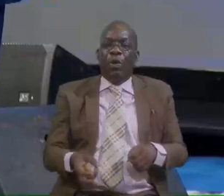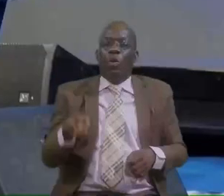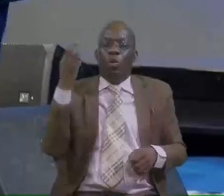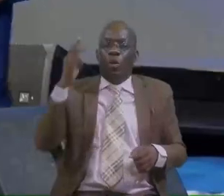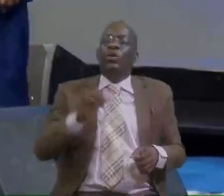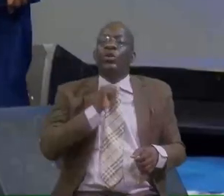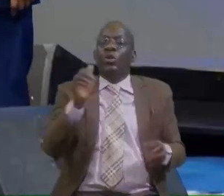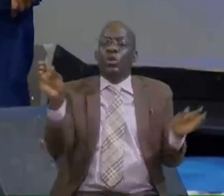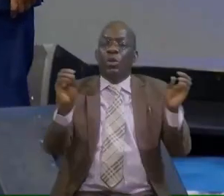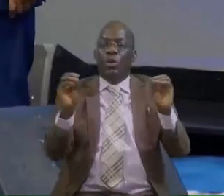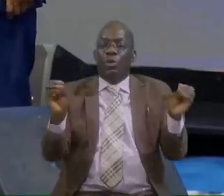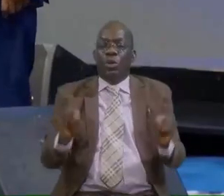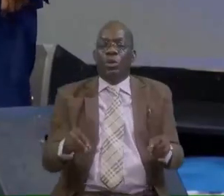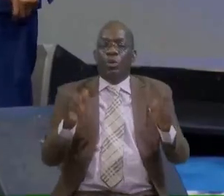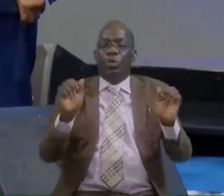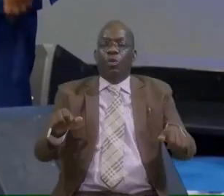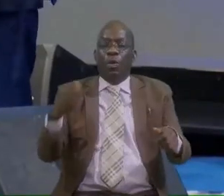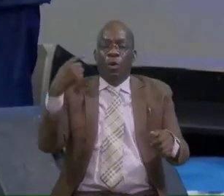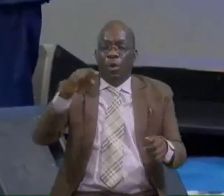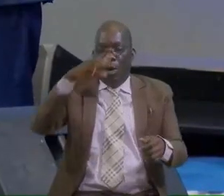est impossible aux hommes,